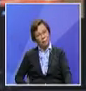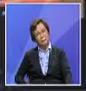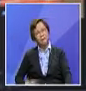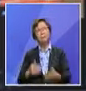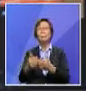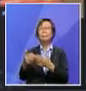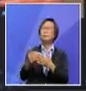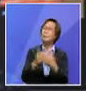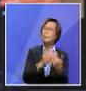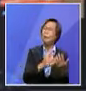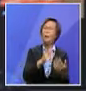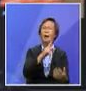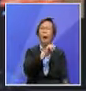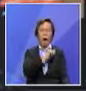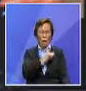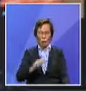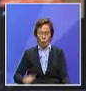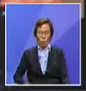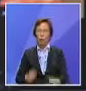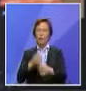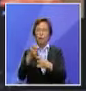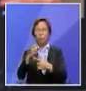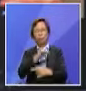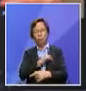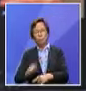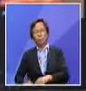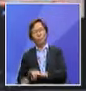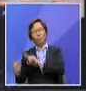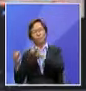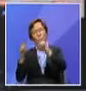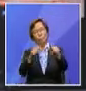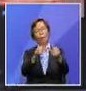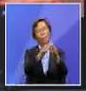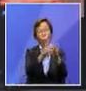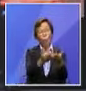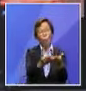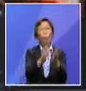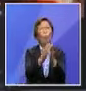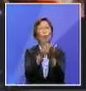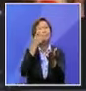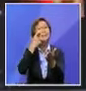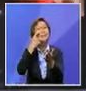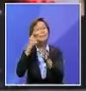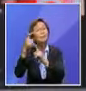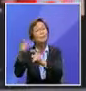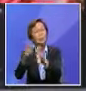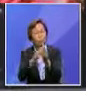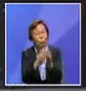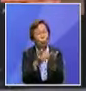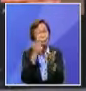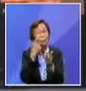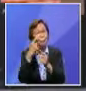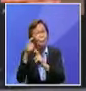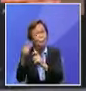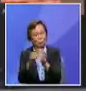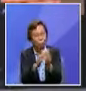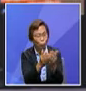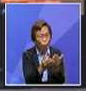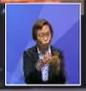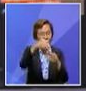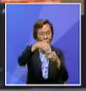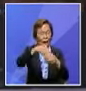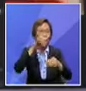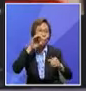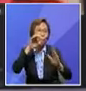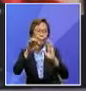Mulia, Tuanku Agong atau Sultan. Ada buku cenderamata. Buku cenderamata itu di dalamnya